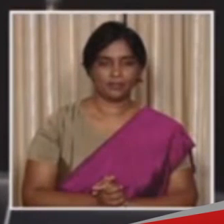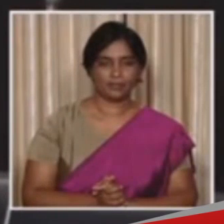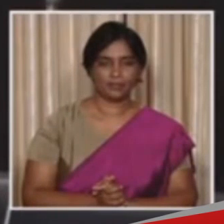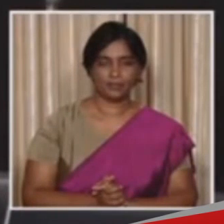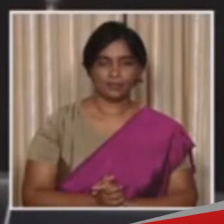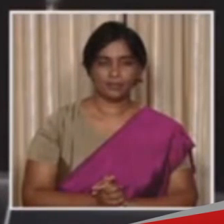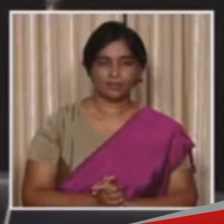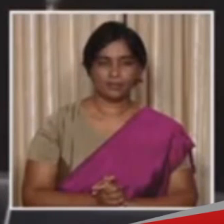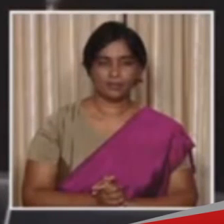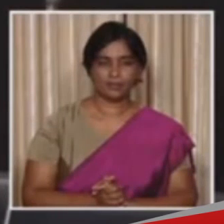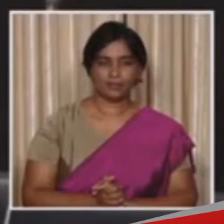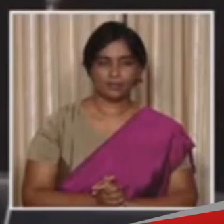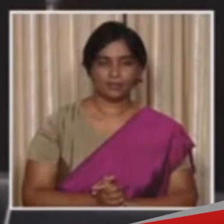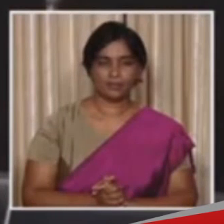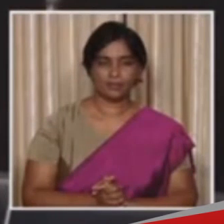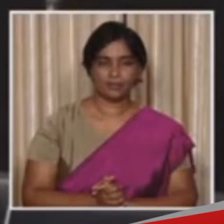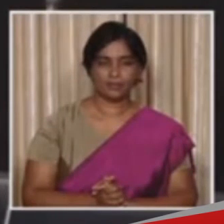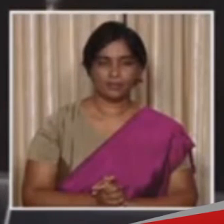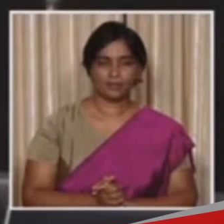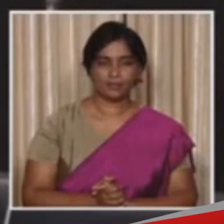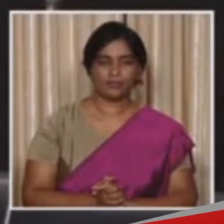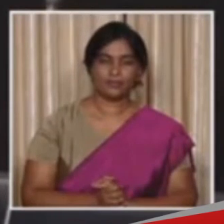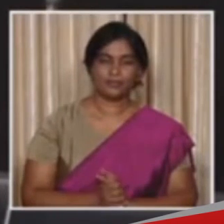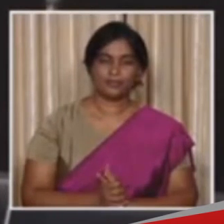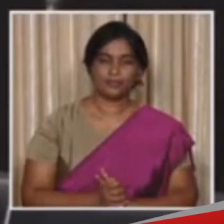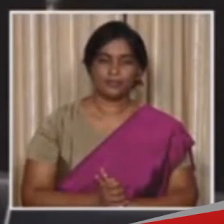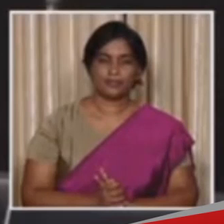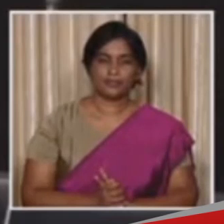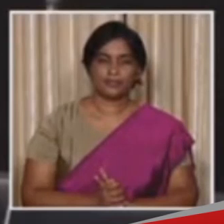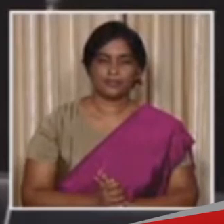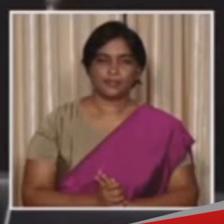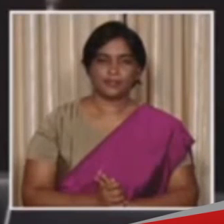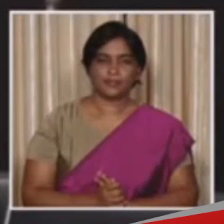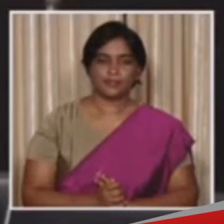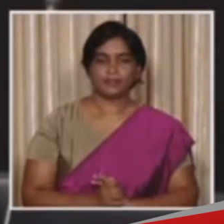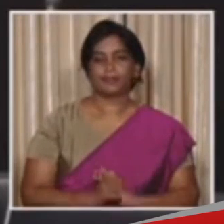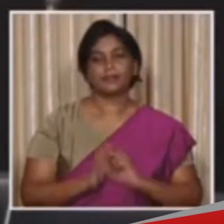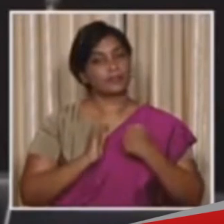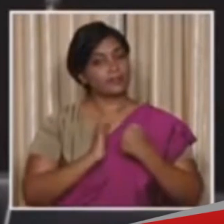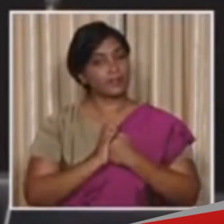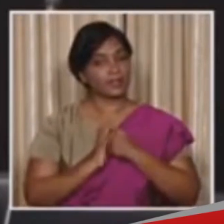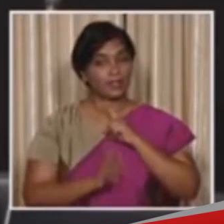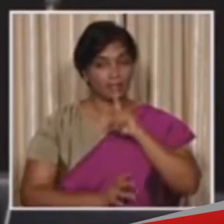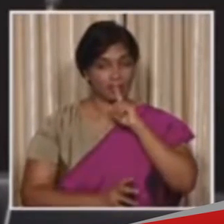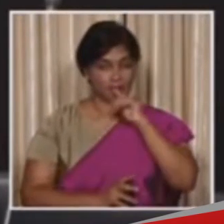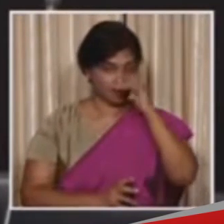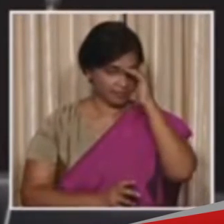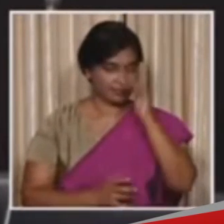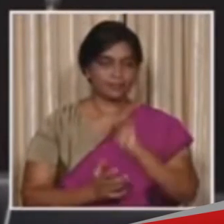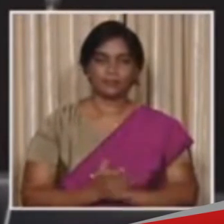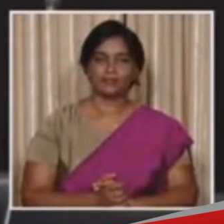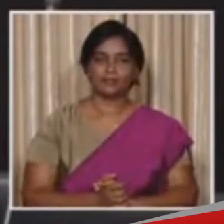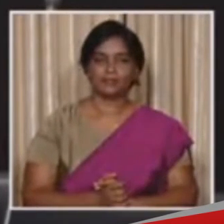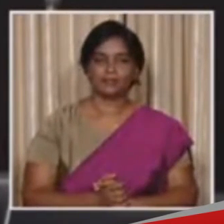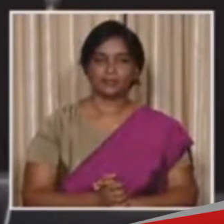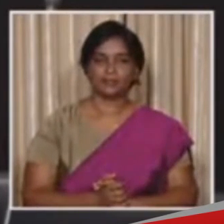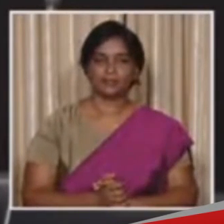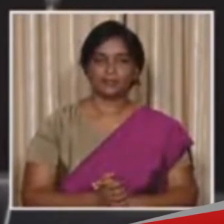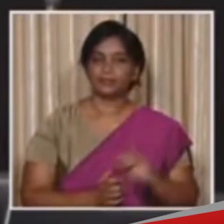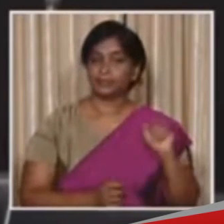එතකොට මේ මේ නිසා ගරු කතානායකතුමනි